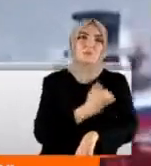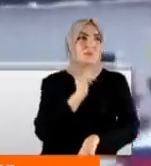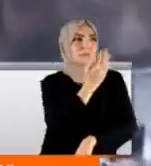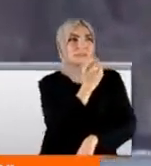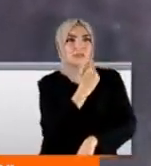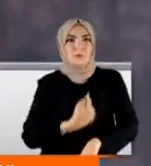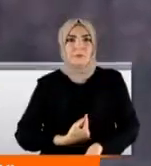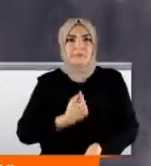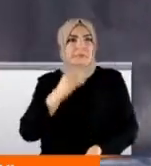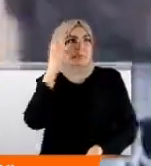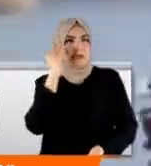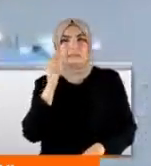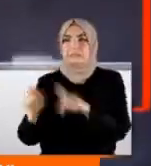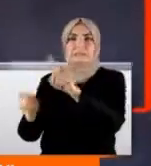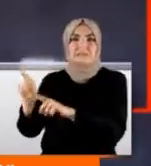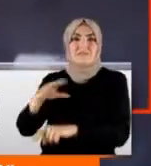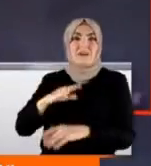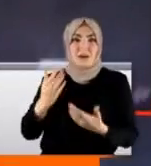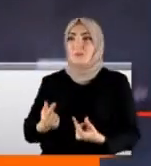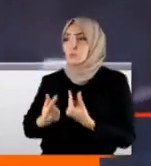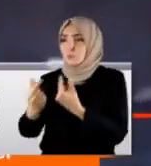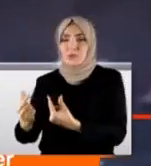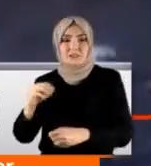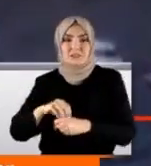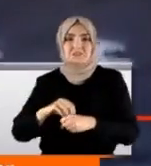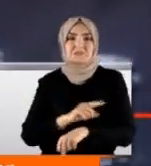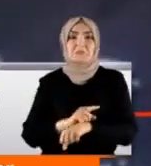bölgedekileri uyarmak için yeterli zaman yoktu.